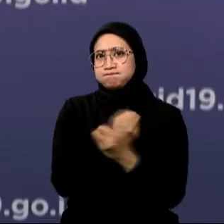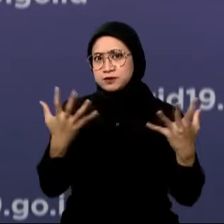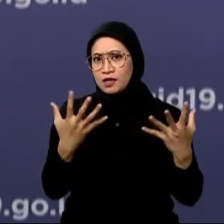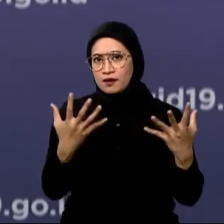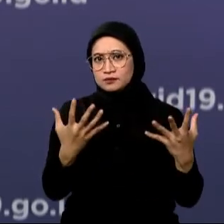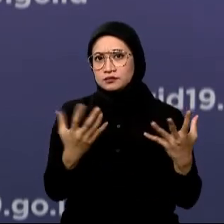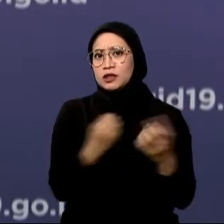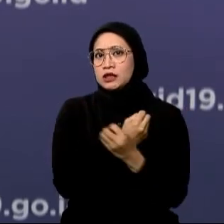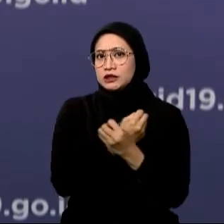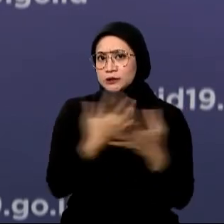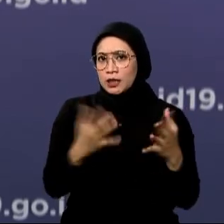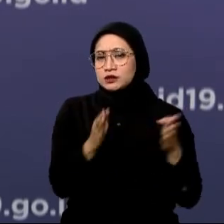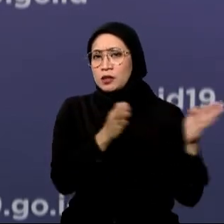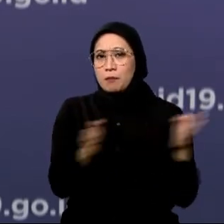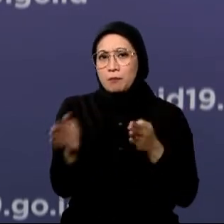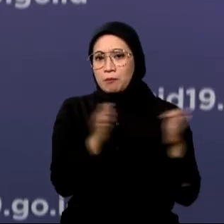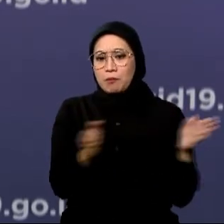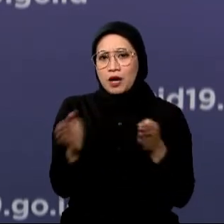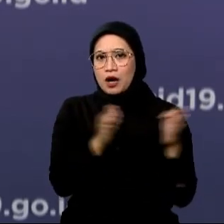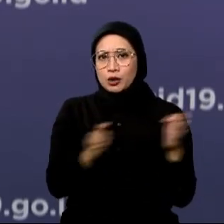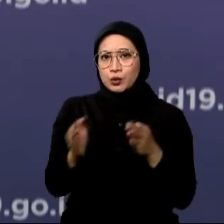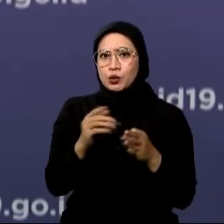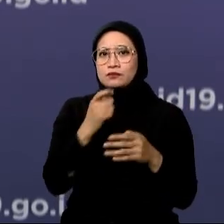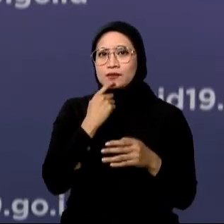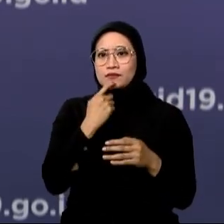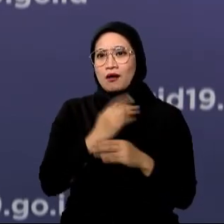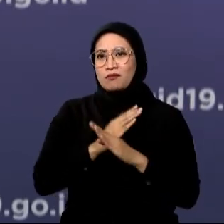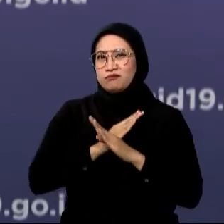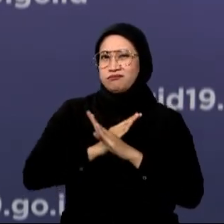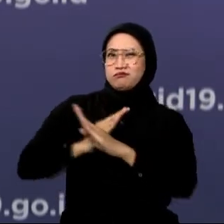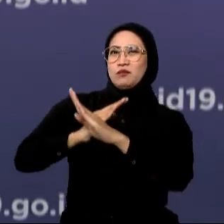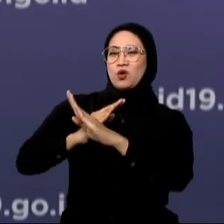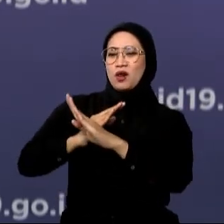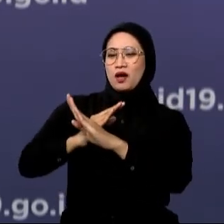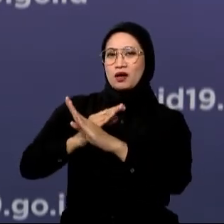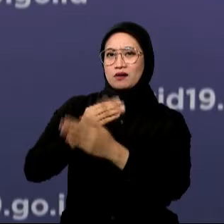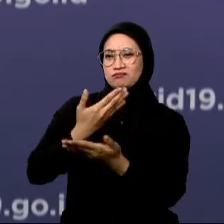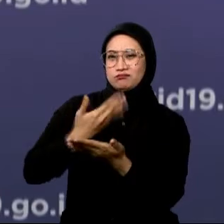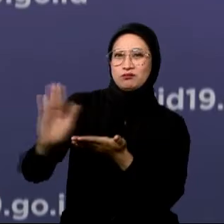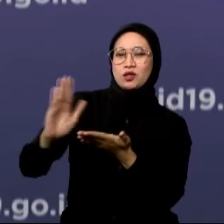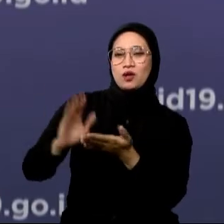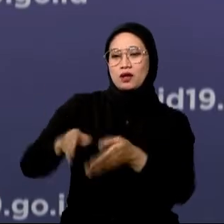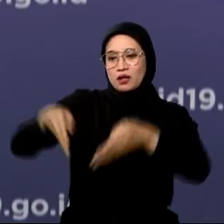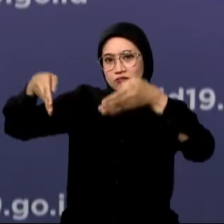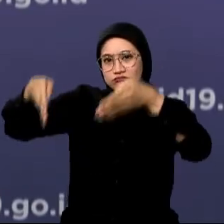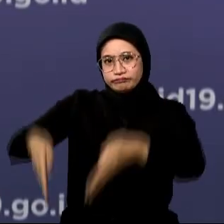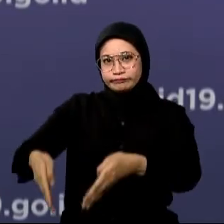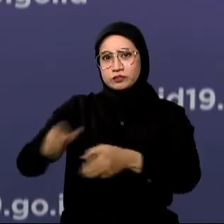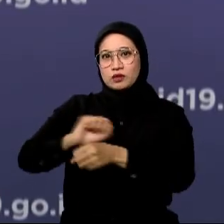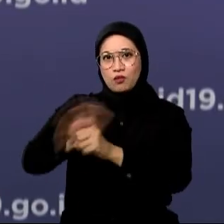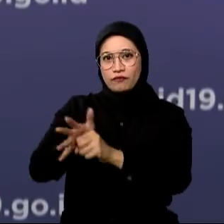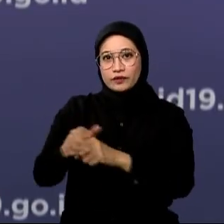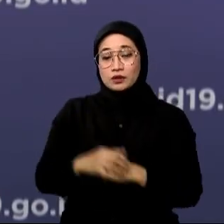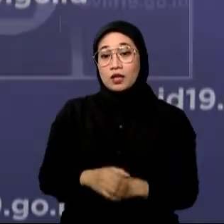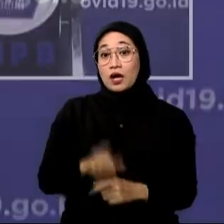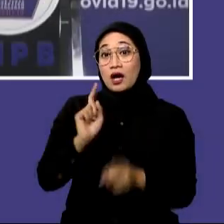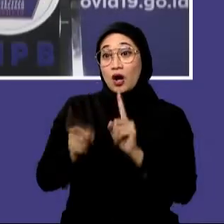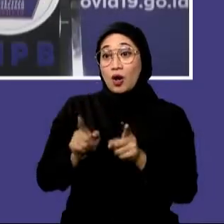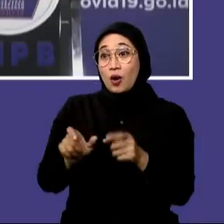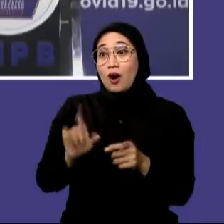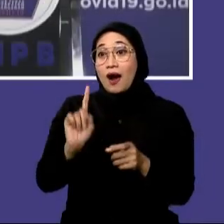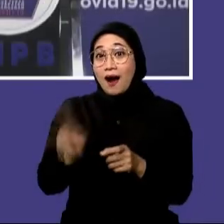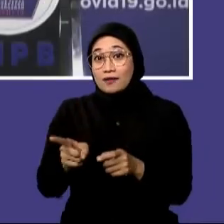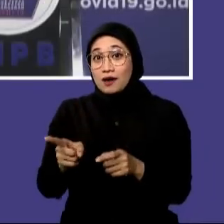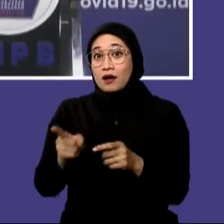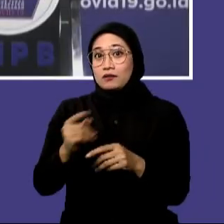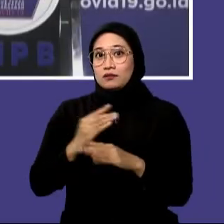mengenai penolakan pemakaman jenazah COVID-19. Barang siapa yang menolak pemakaman jenazah pasien COVID-19